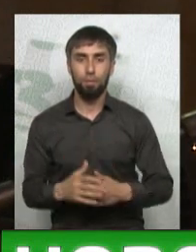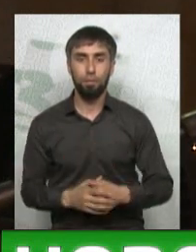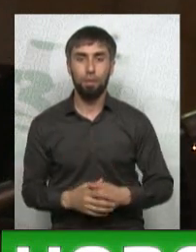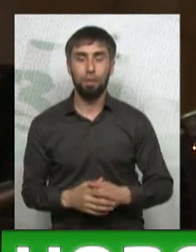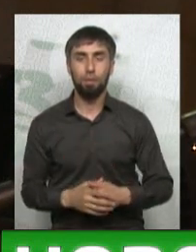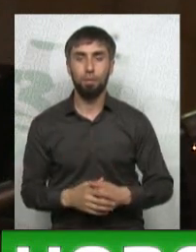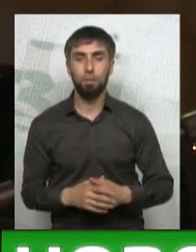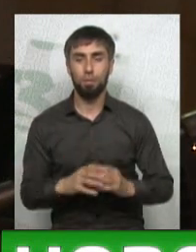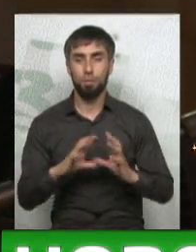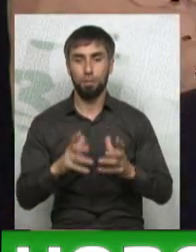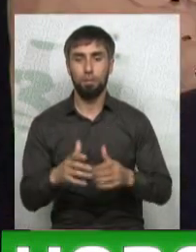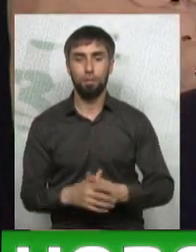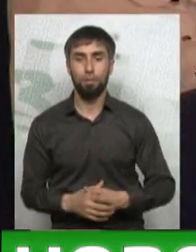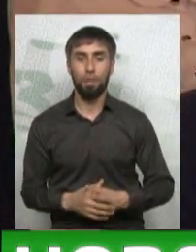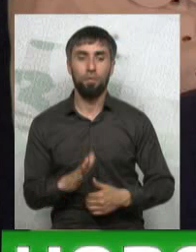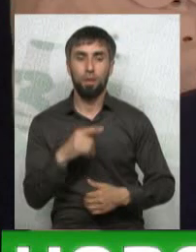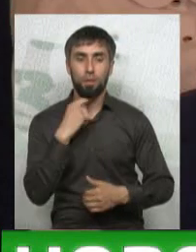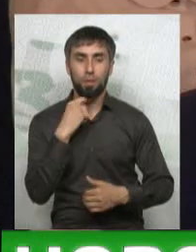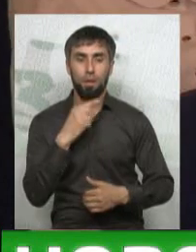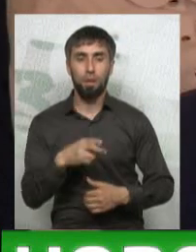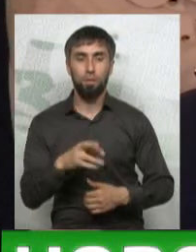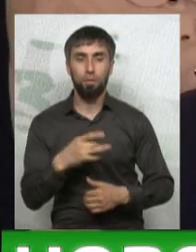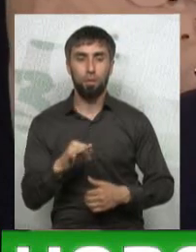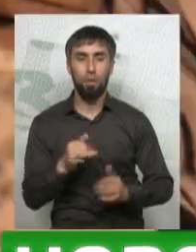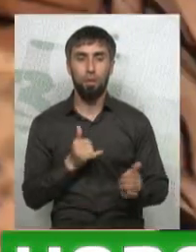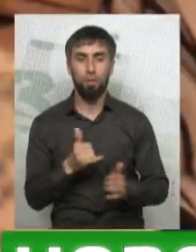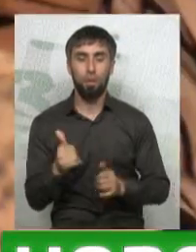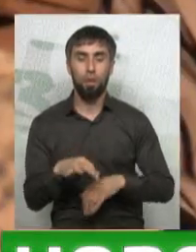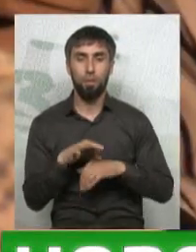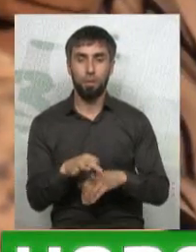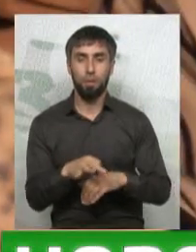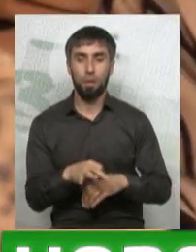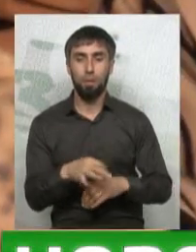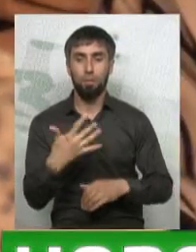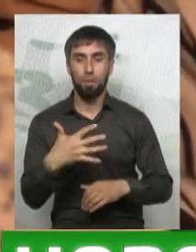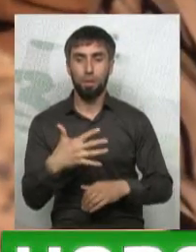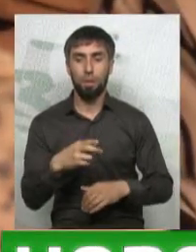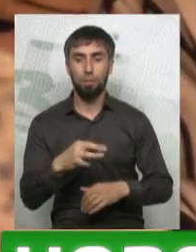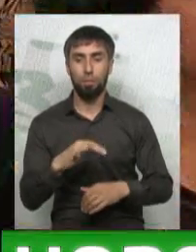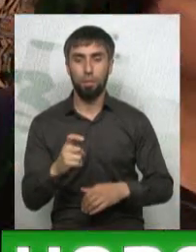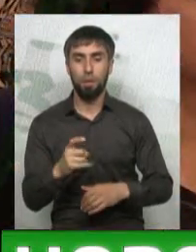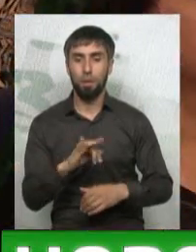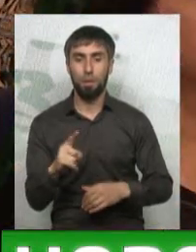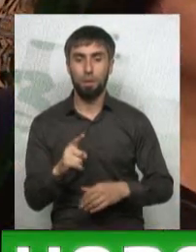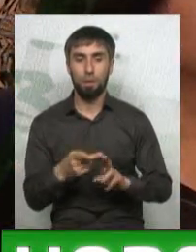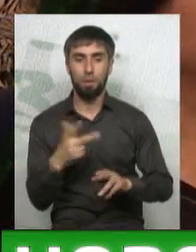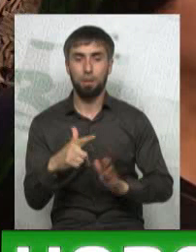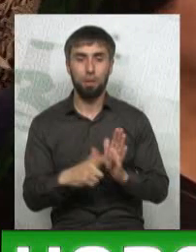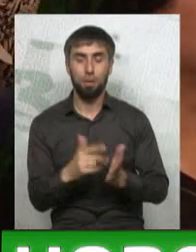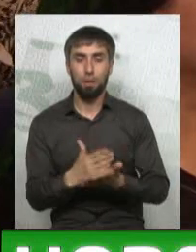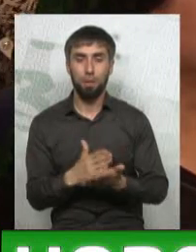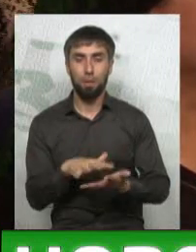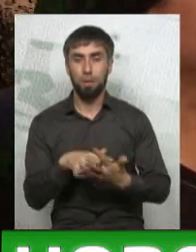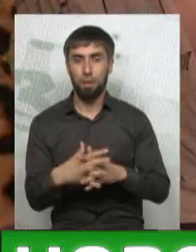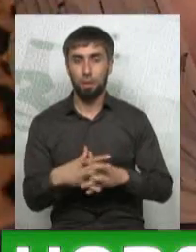нашей планеты, нашего мира. В Ингушетии библиотечное обслуживание проходит в 50 библиотеках. Из них 37 находятся в